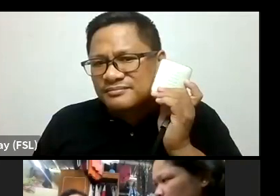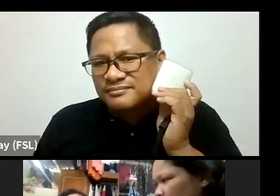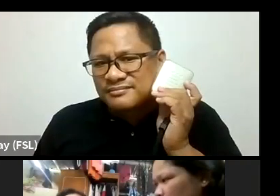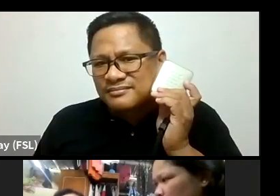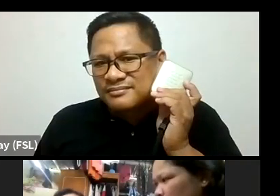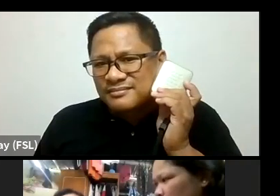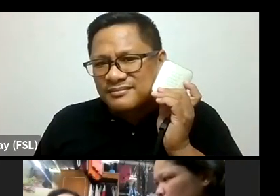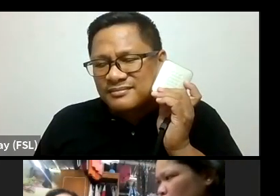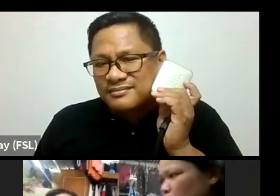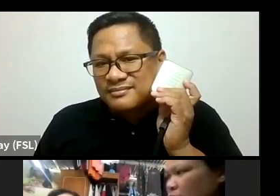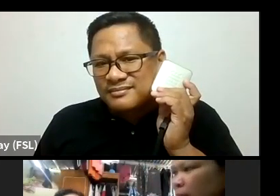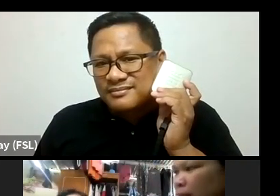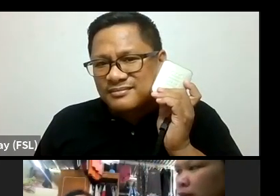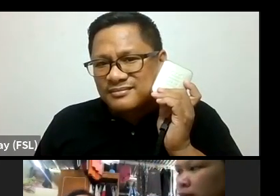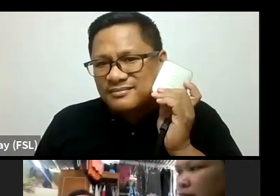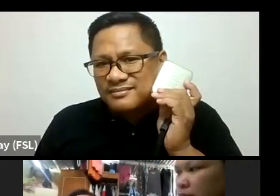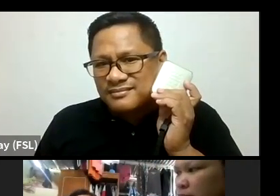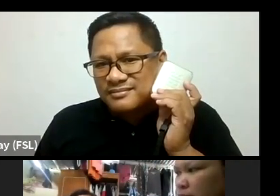Lapit ka sa mic.